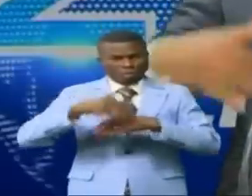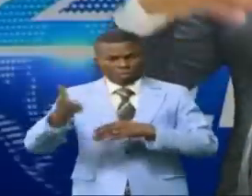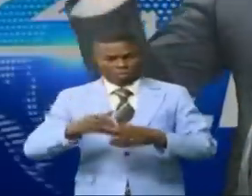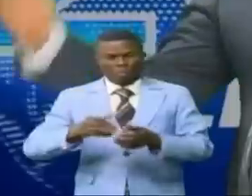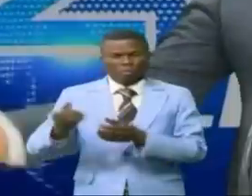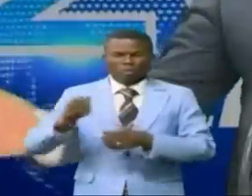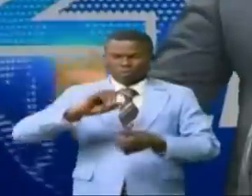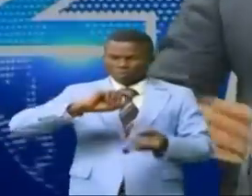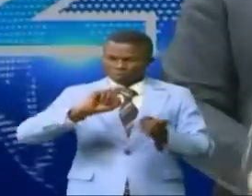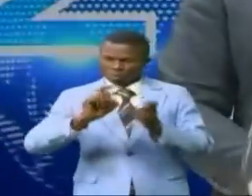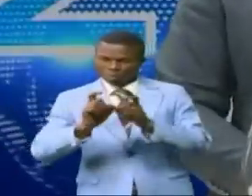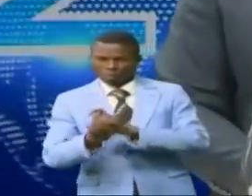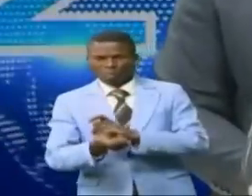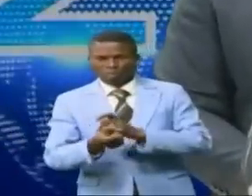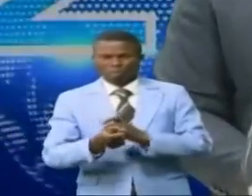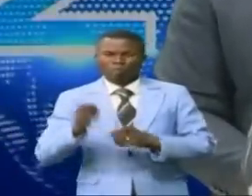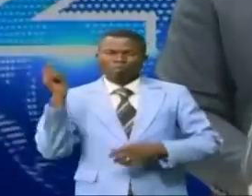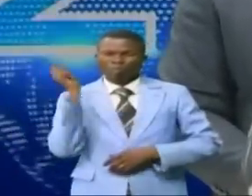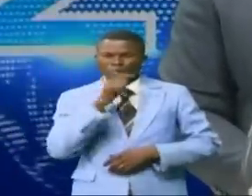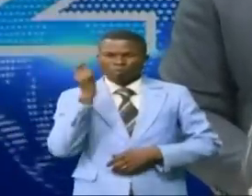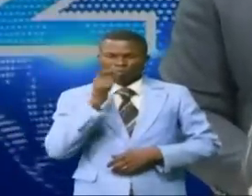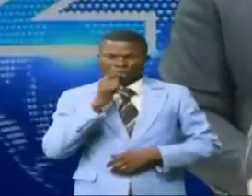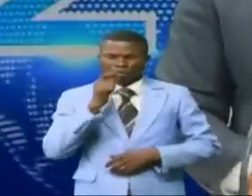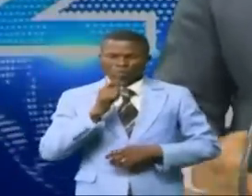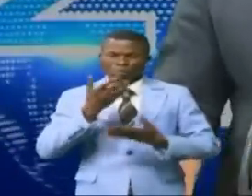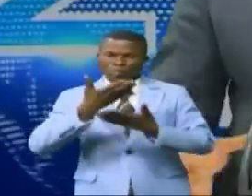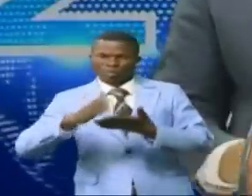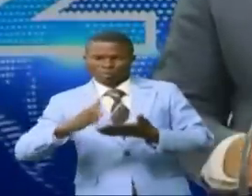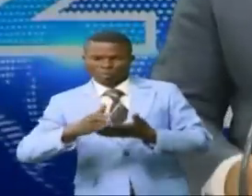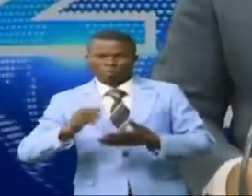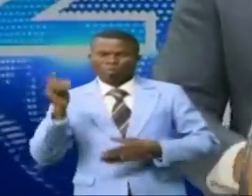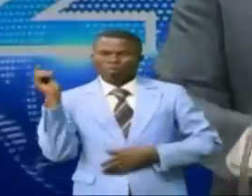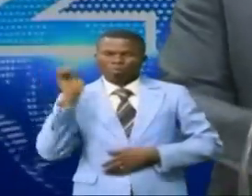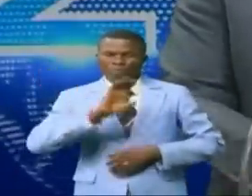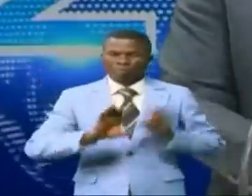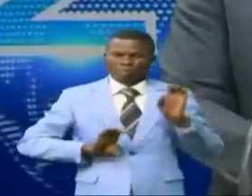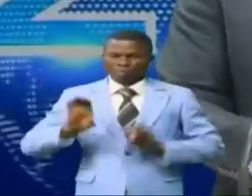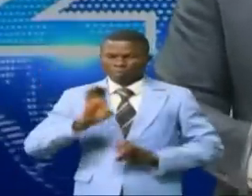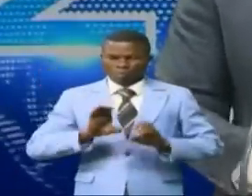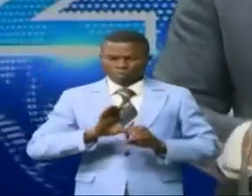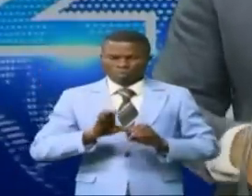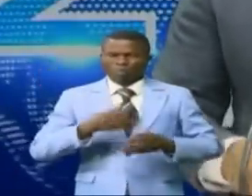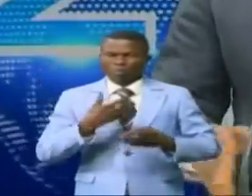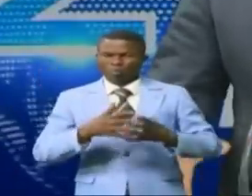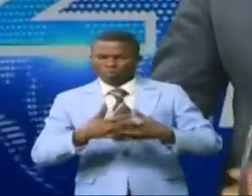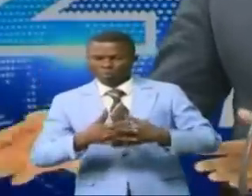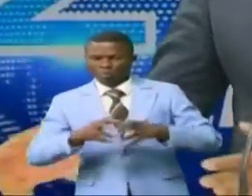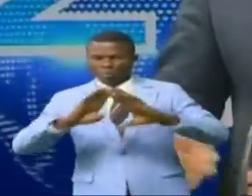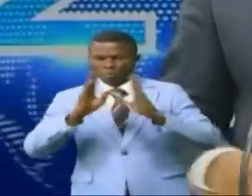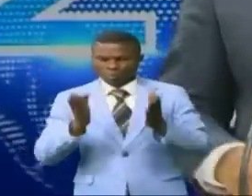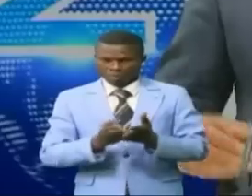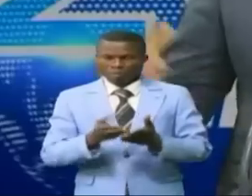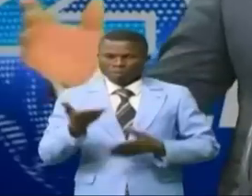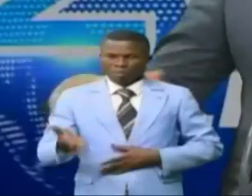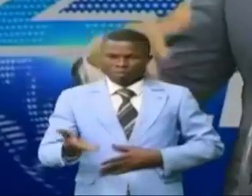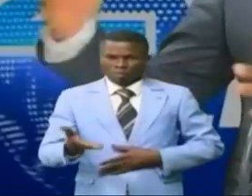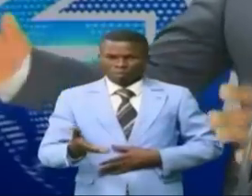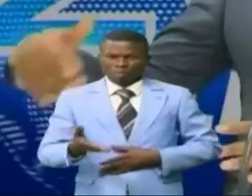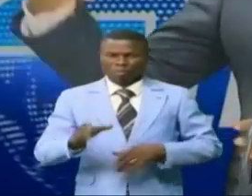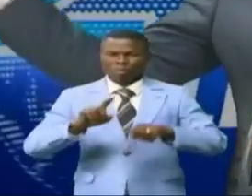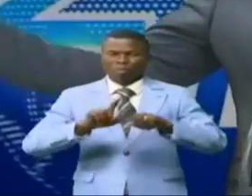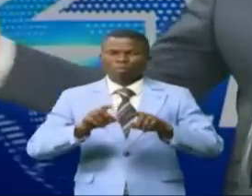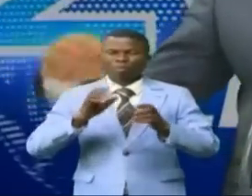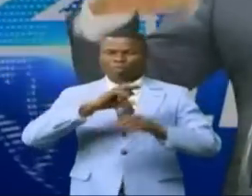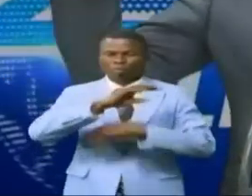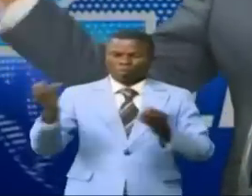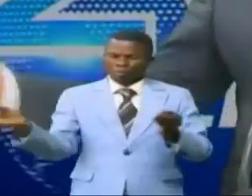raffinage, la fabrication des composés chimiques, notamment les précurseurs et les cathodes active materials, puis vient